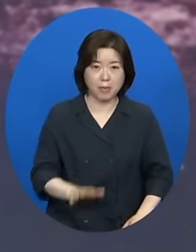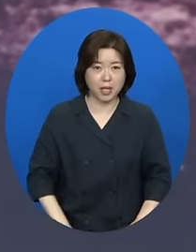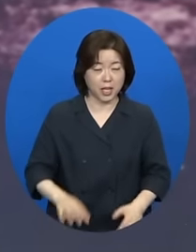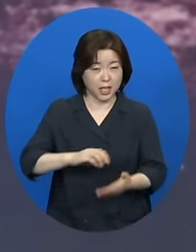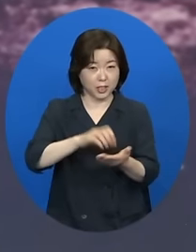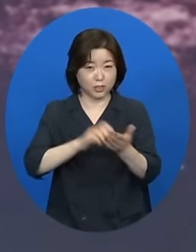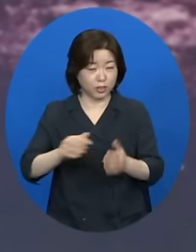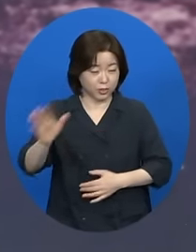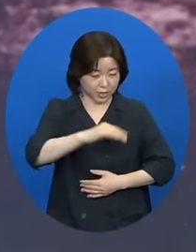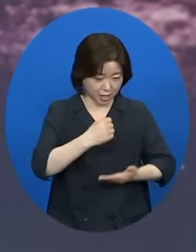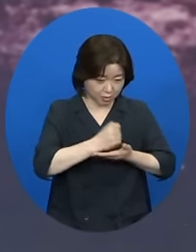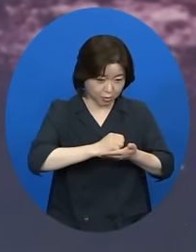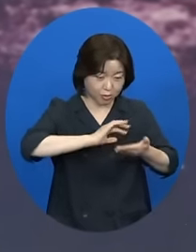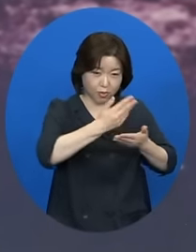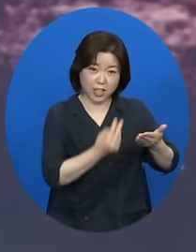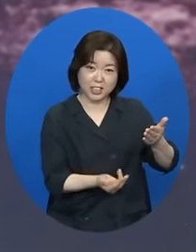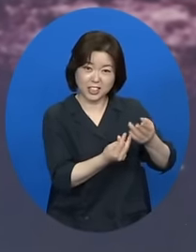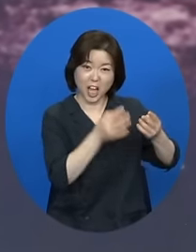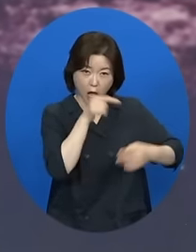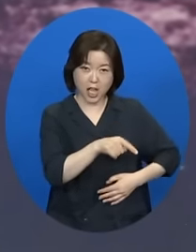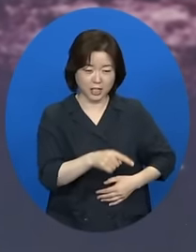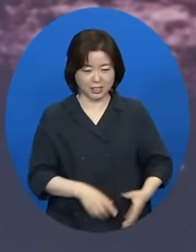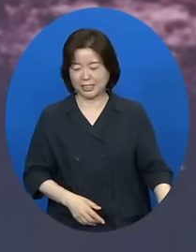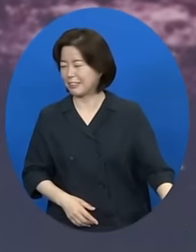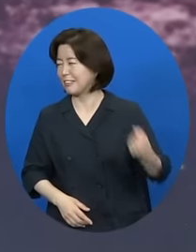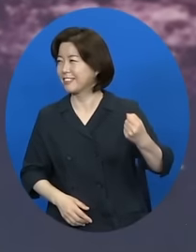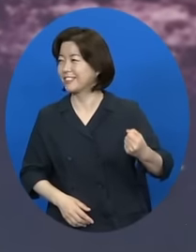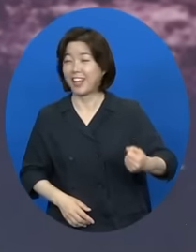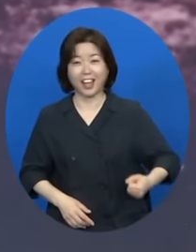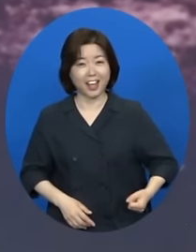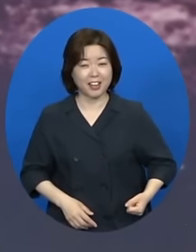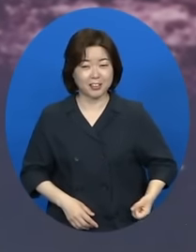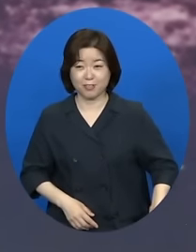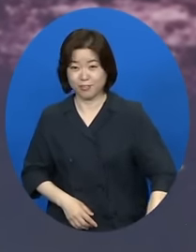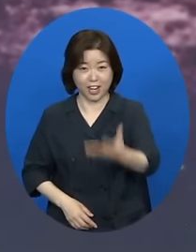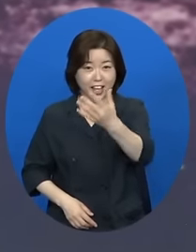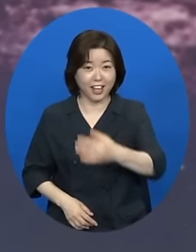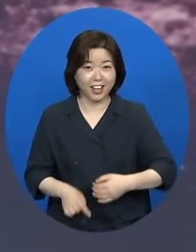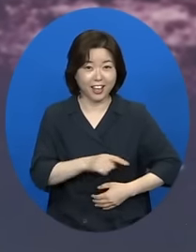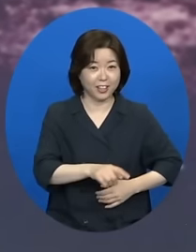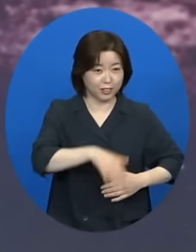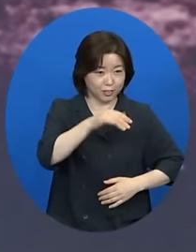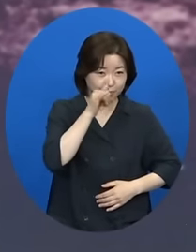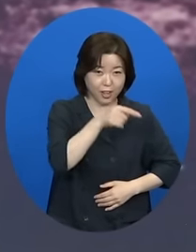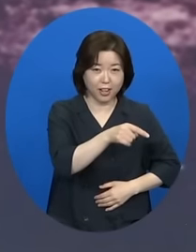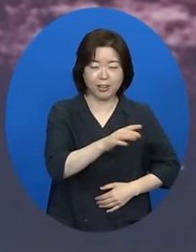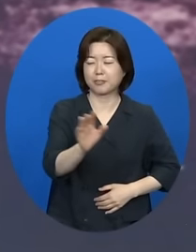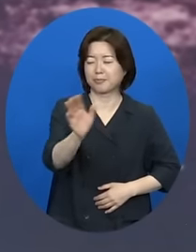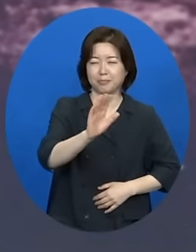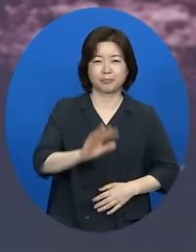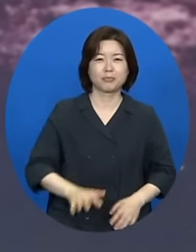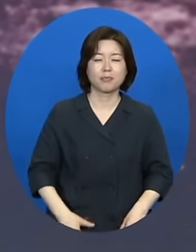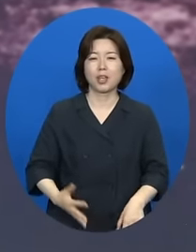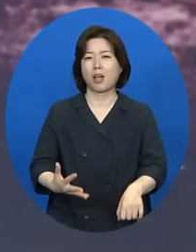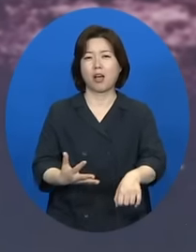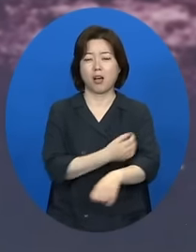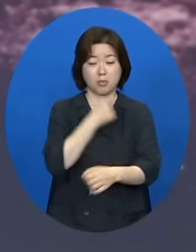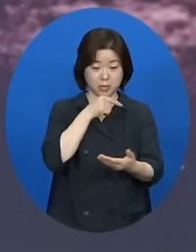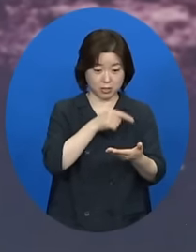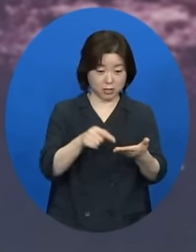다 통장에 2조 정도는 다 그냥 아예 뭐 그 정도 그냥 갚지 뭐 거의 그 수준이신데 어마어마한